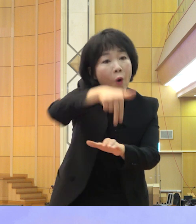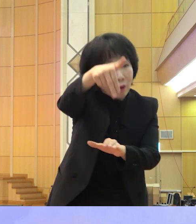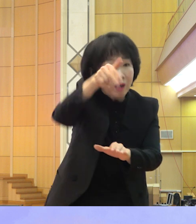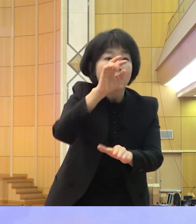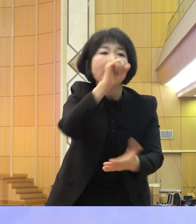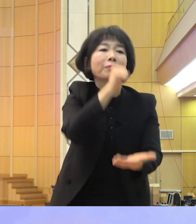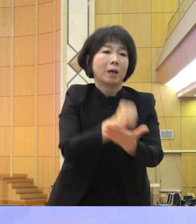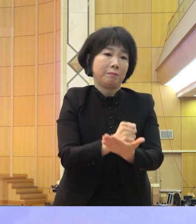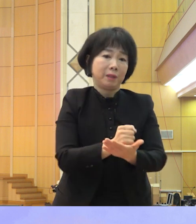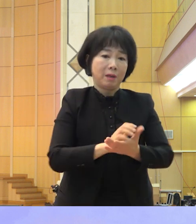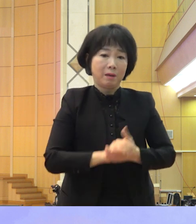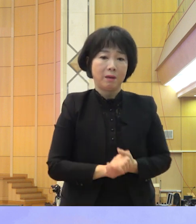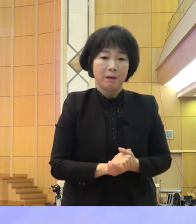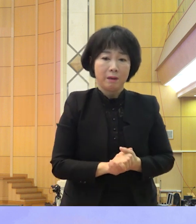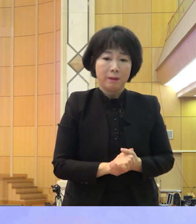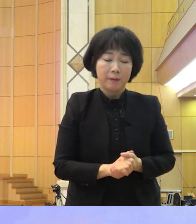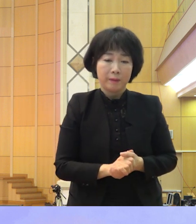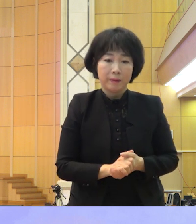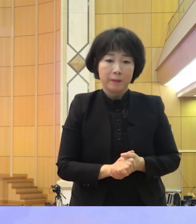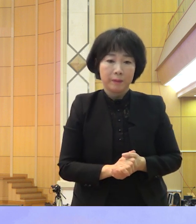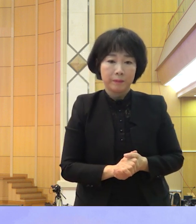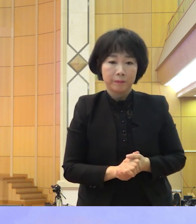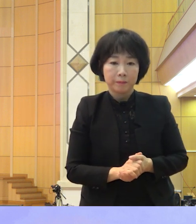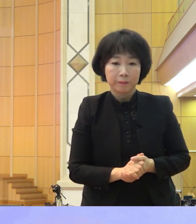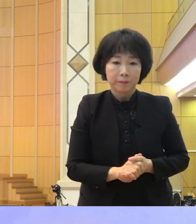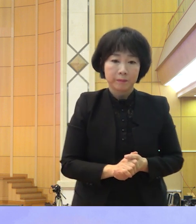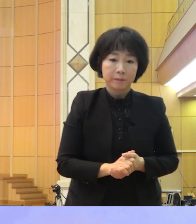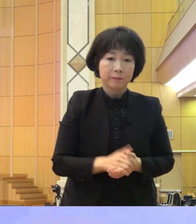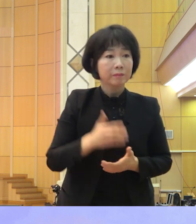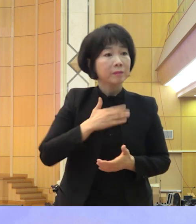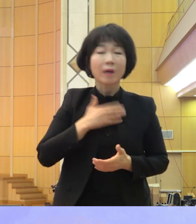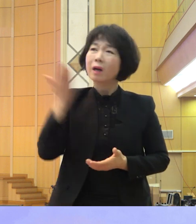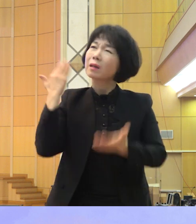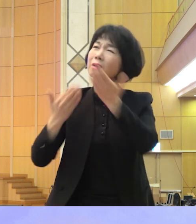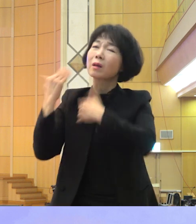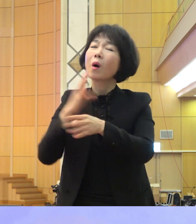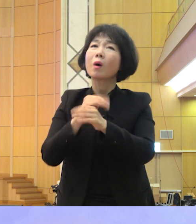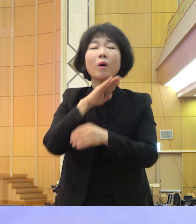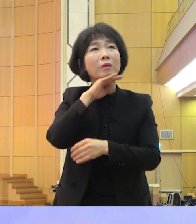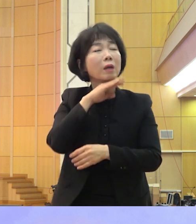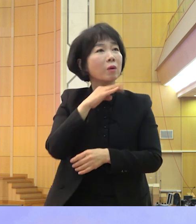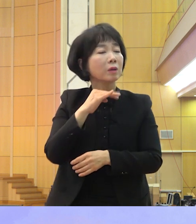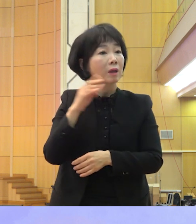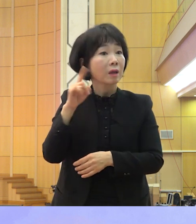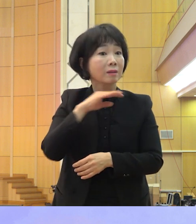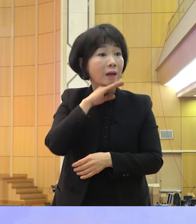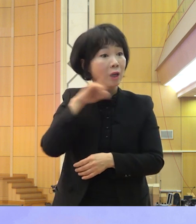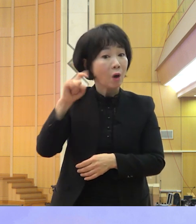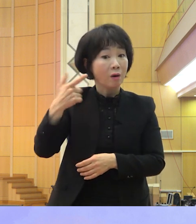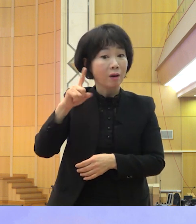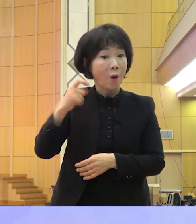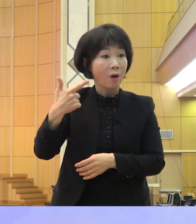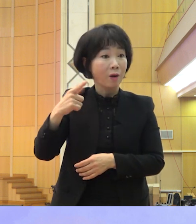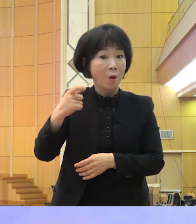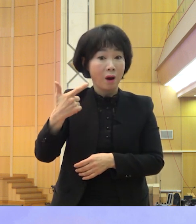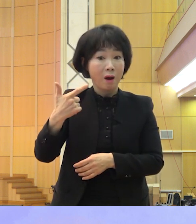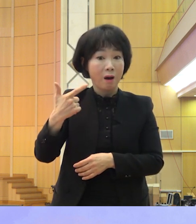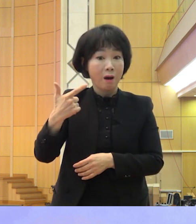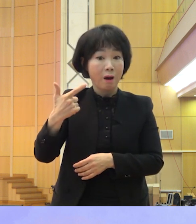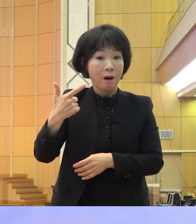그때는 제가 예수 믿기 전이었었는데, 제가 막 그때 16살 때 같은데 옆집에서